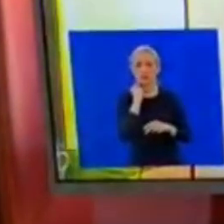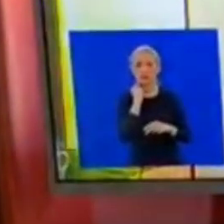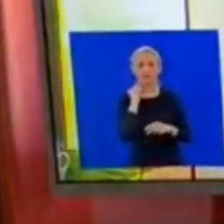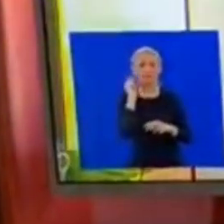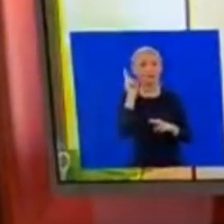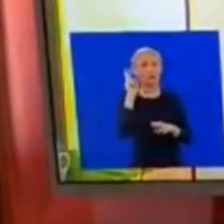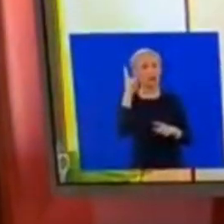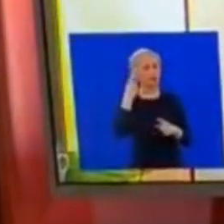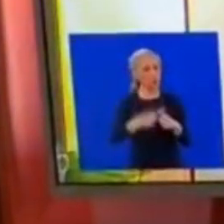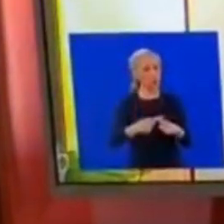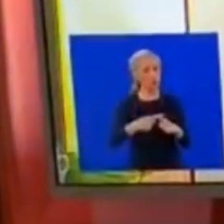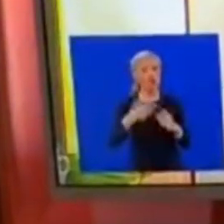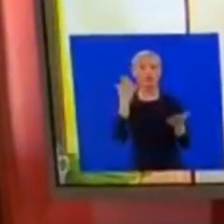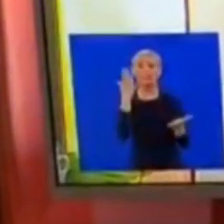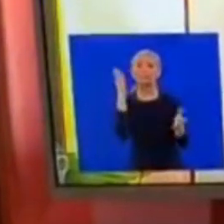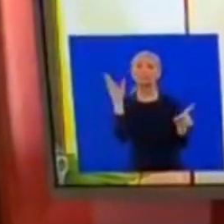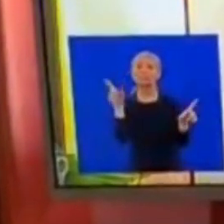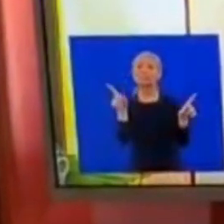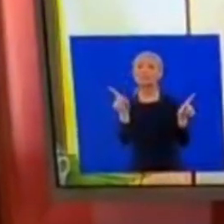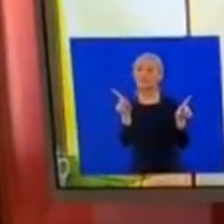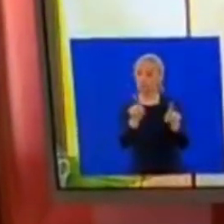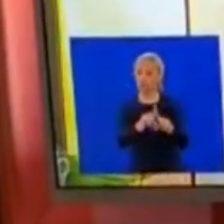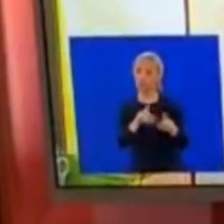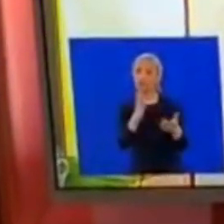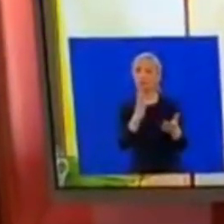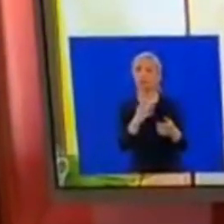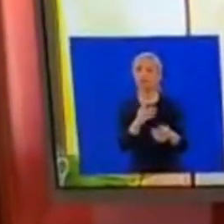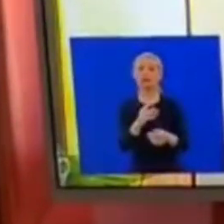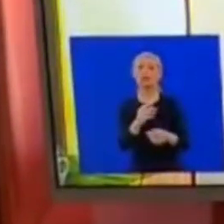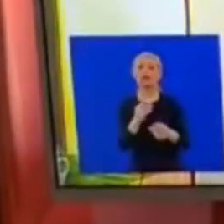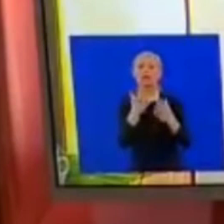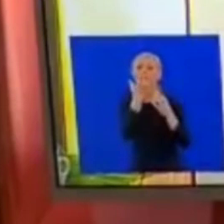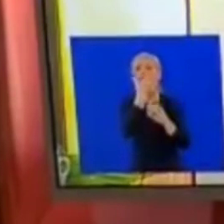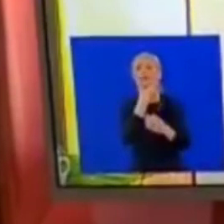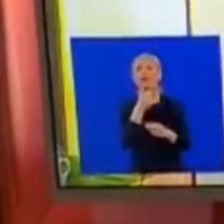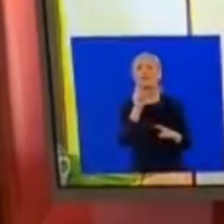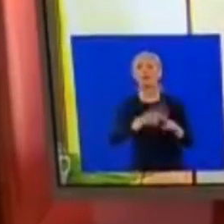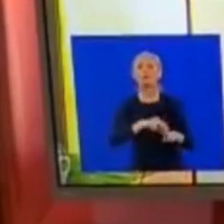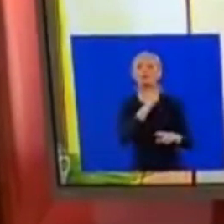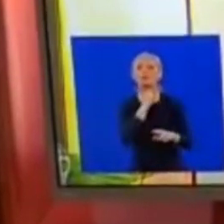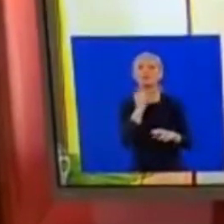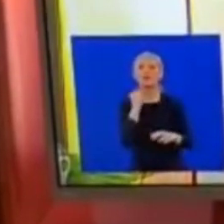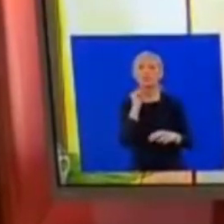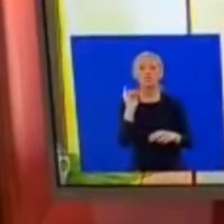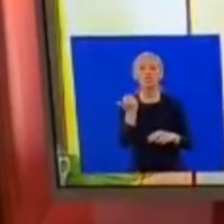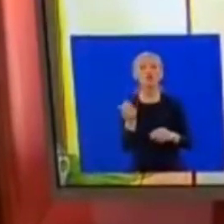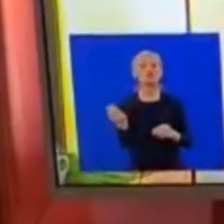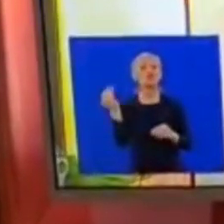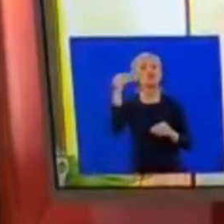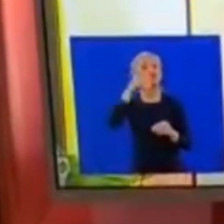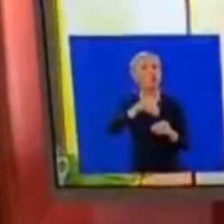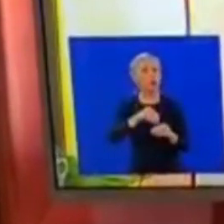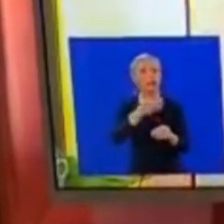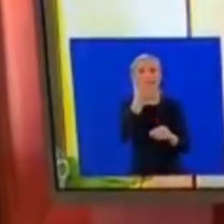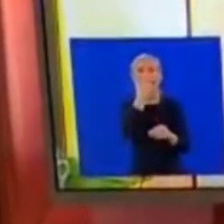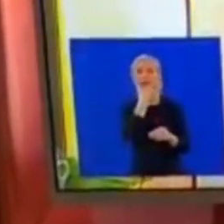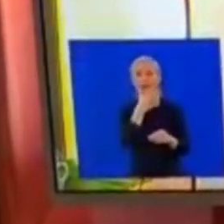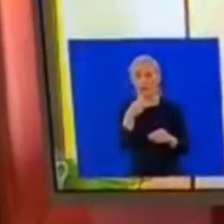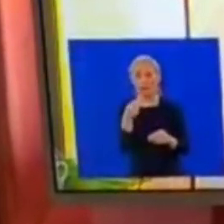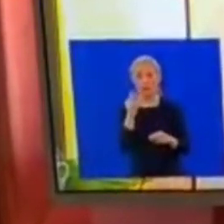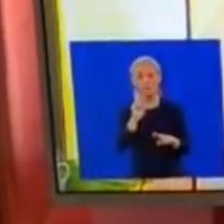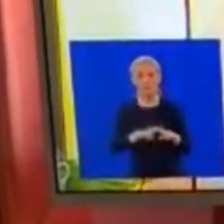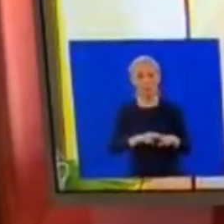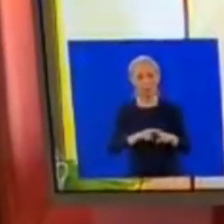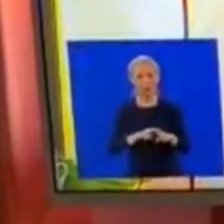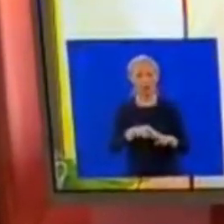točno, slažem se tu, predivno je biti svećenik. I još bi to samo dodao: lijepo je